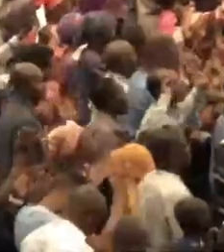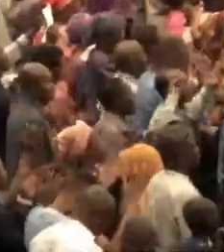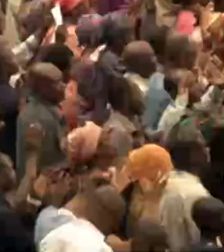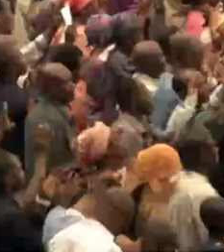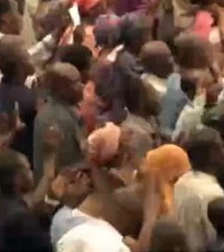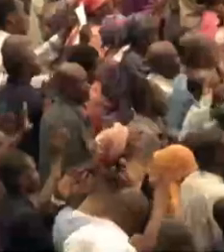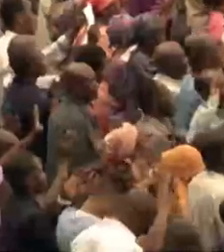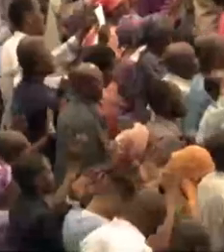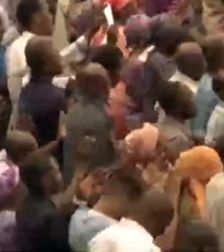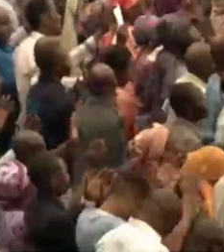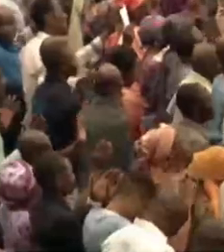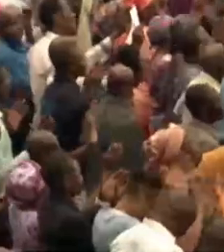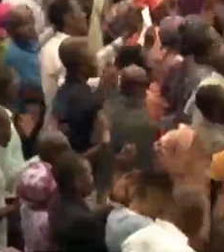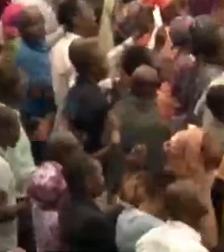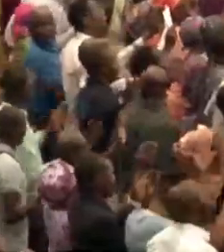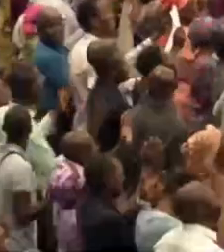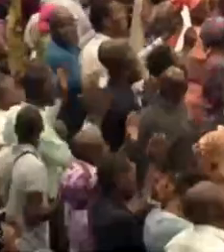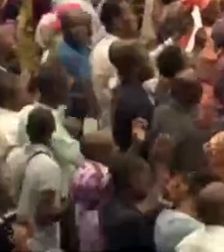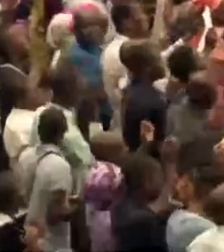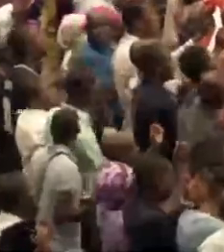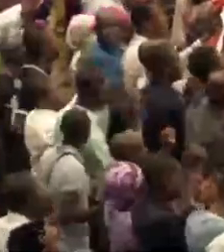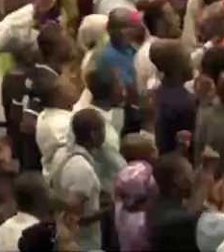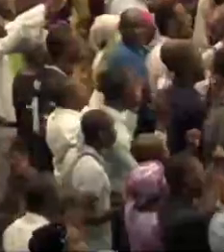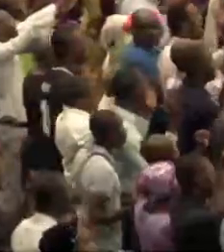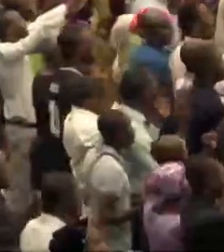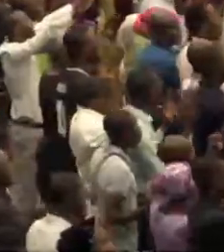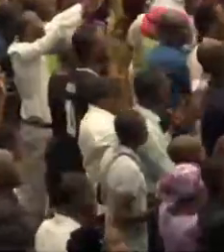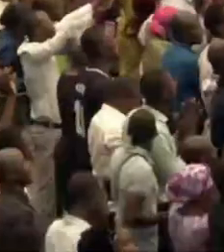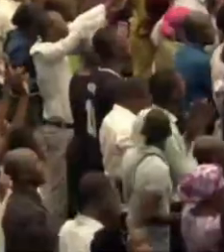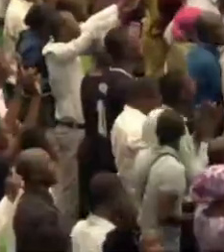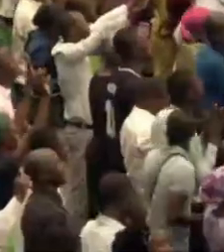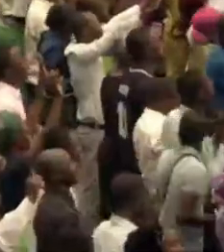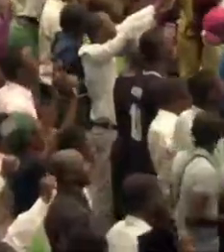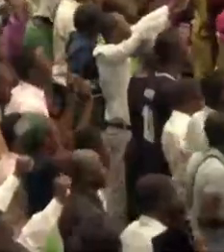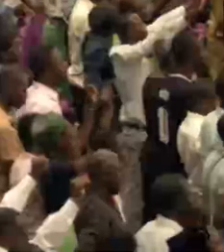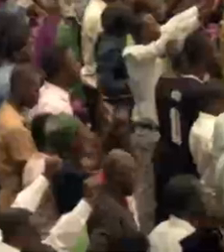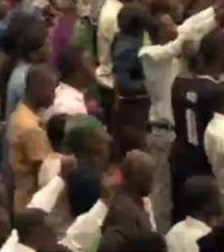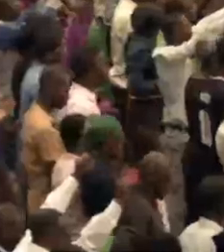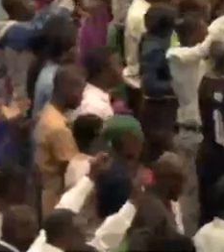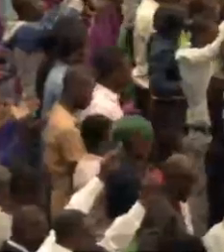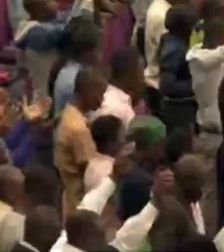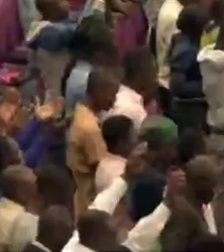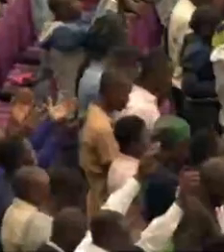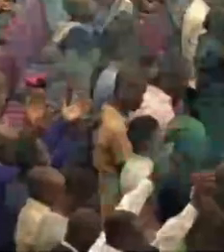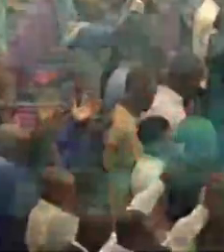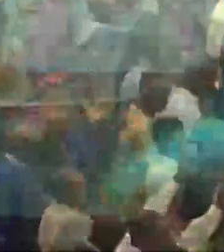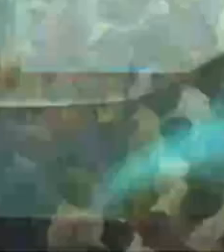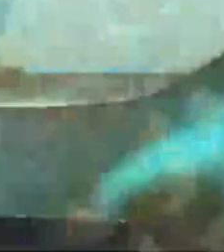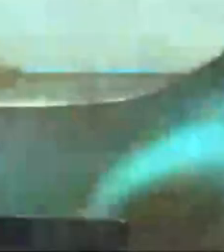d'inoubliable. Un témoignage est dans votre bouche au nom de Jésus. Prions